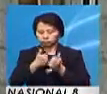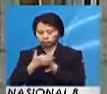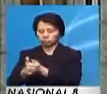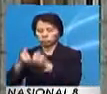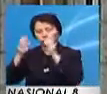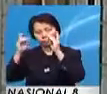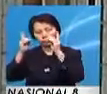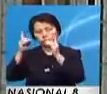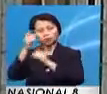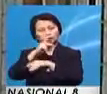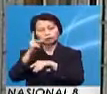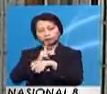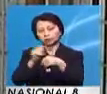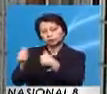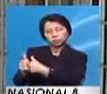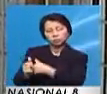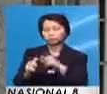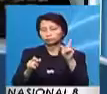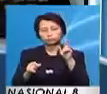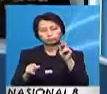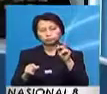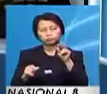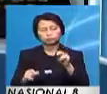pendidikan kebangsaan.